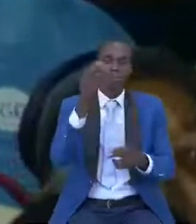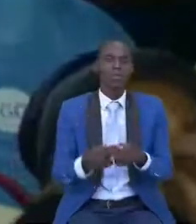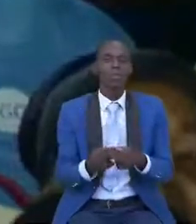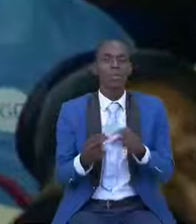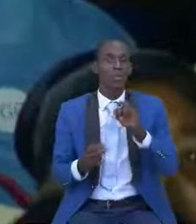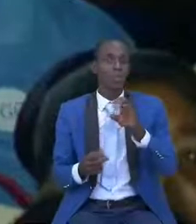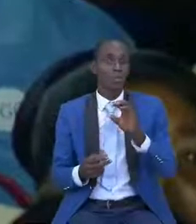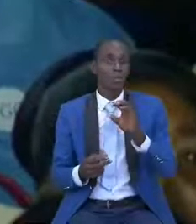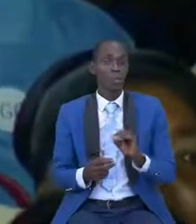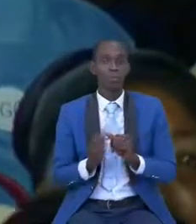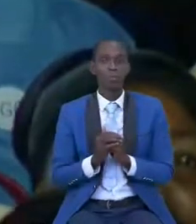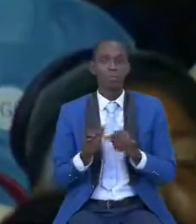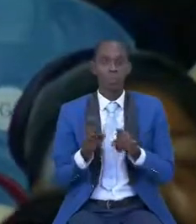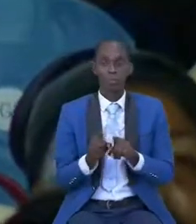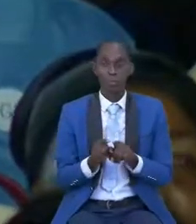toi aujourd'hui.